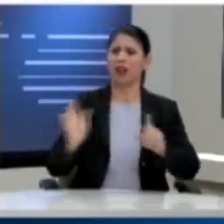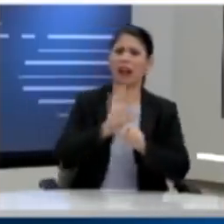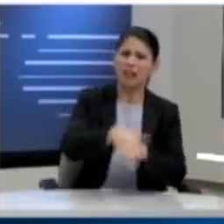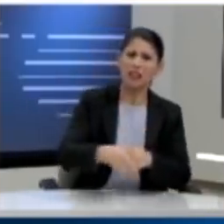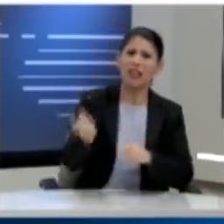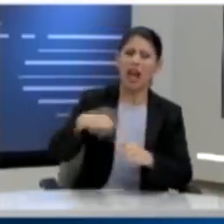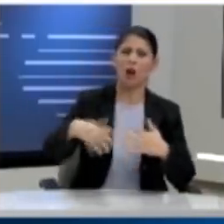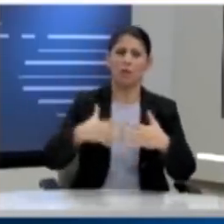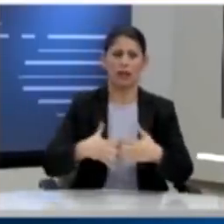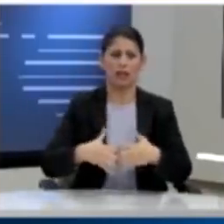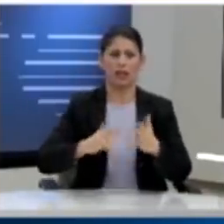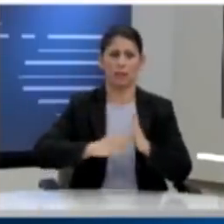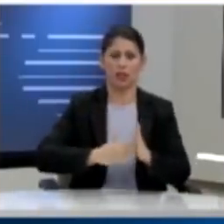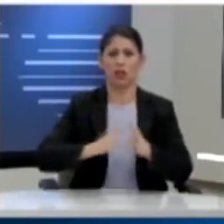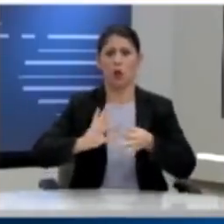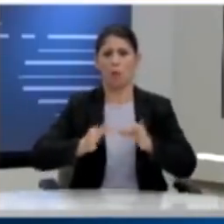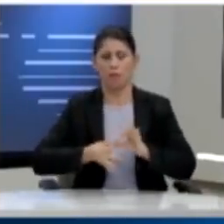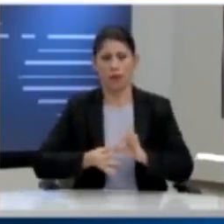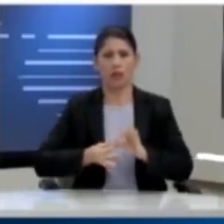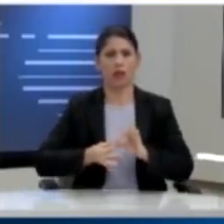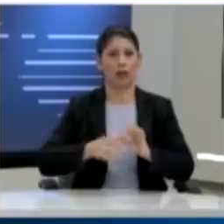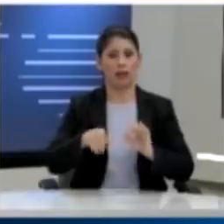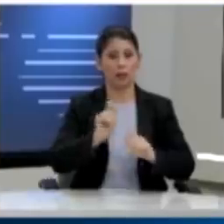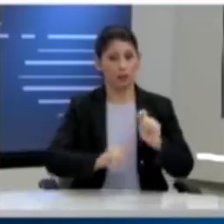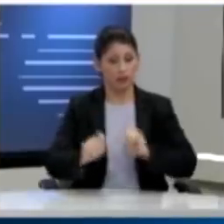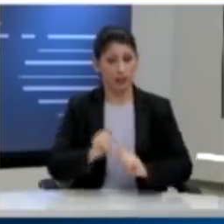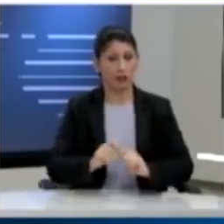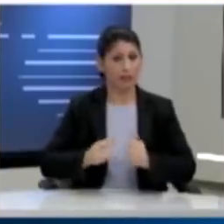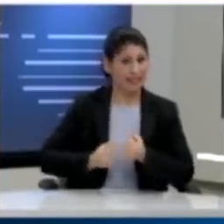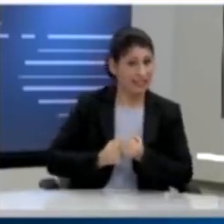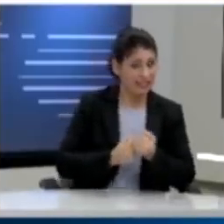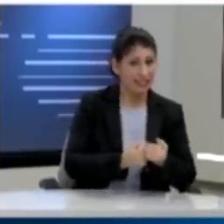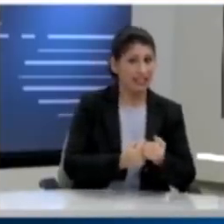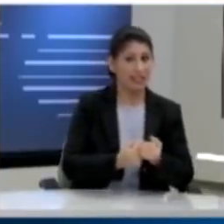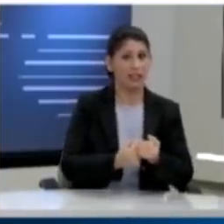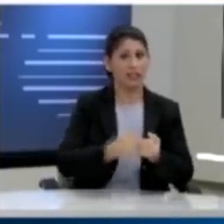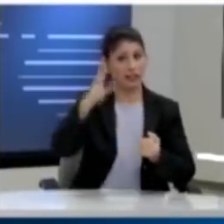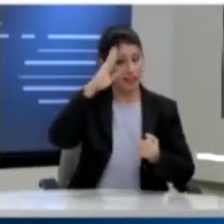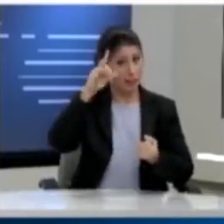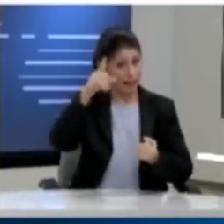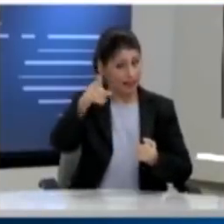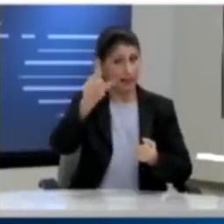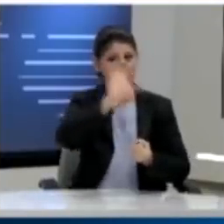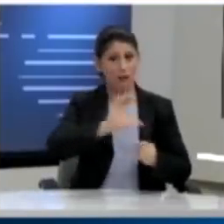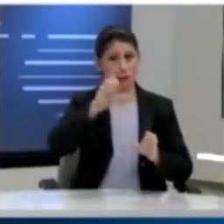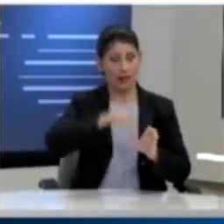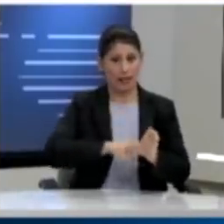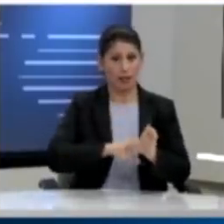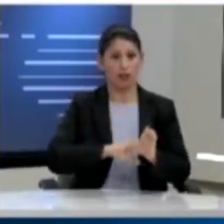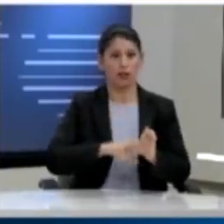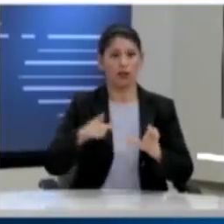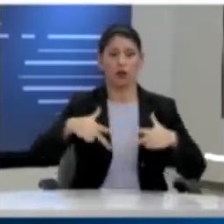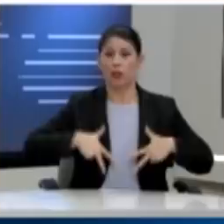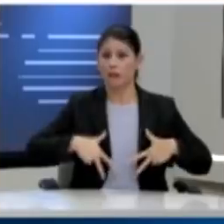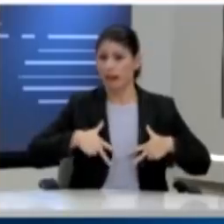και άλλων μηχανισμών, υπηρεσιών, ομίλων και που διαμορφώνουν με τη στήριξη των Ηνωμένων Πολιτειών, της Ευρωπαϊκής Ένωσης,